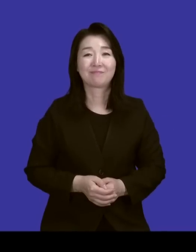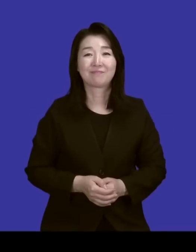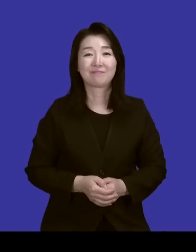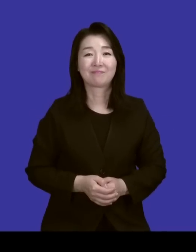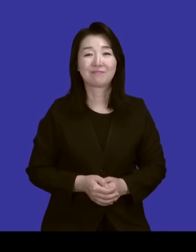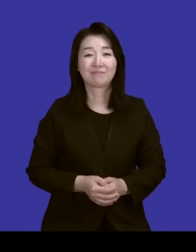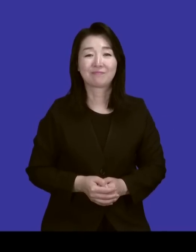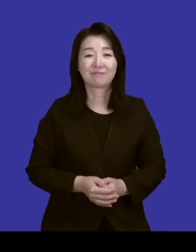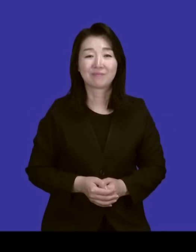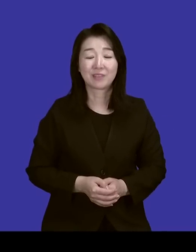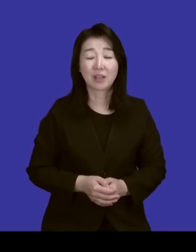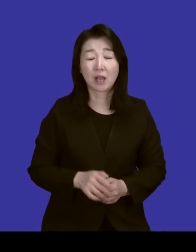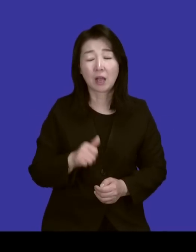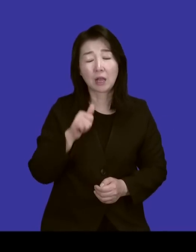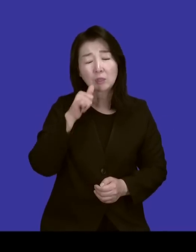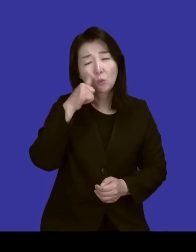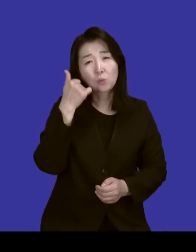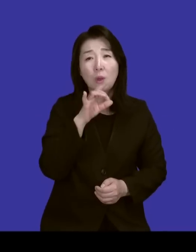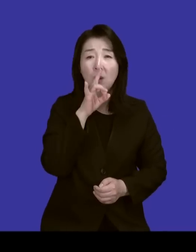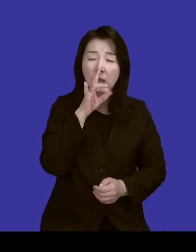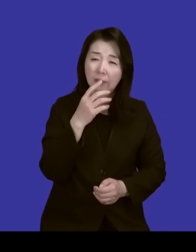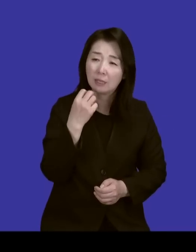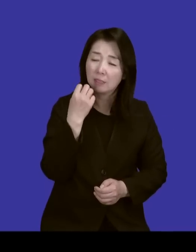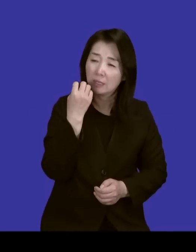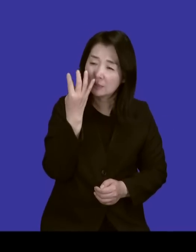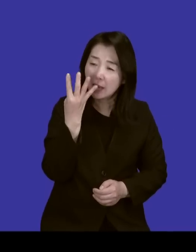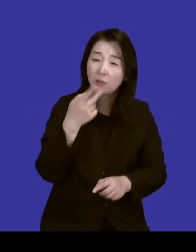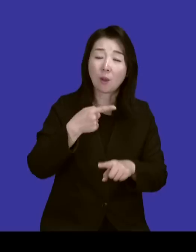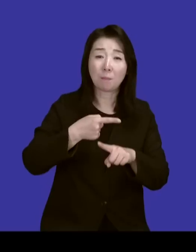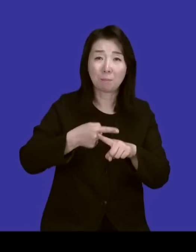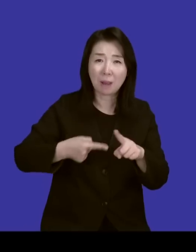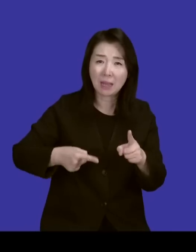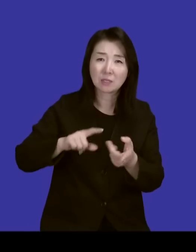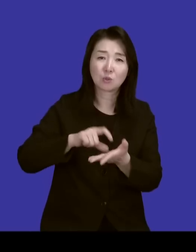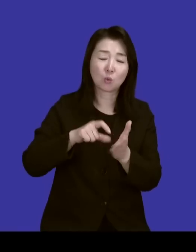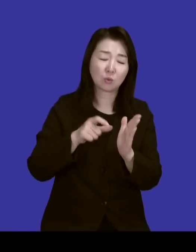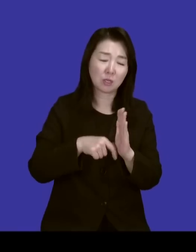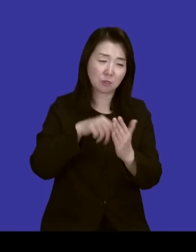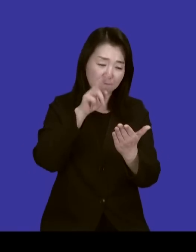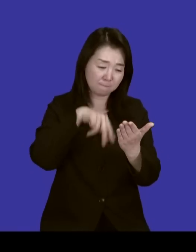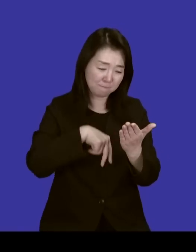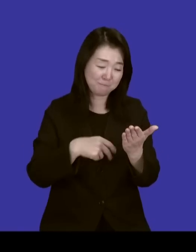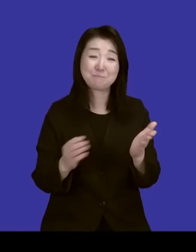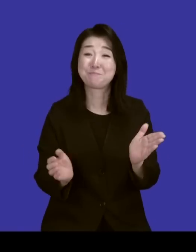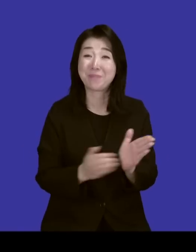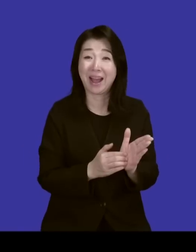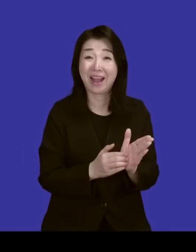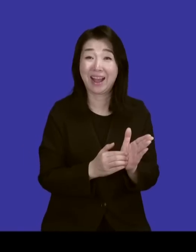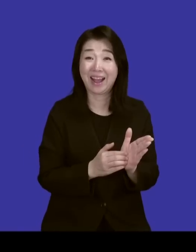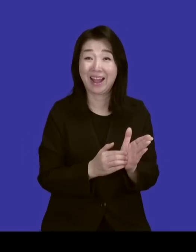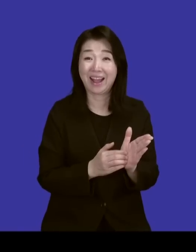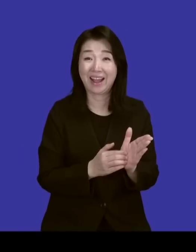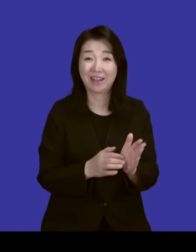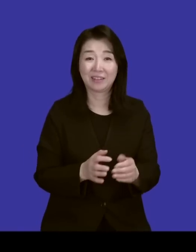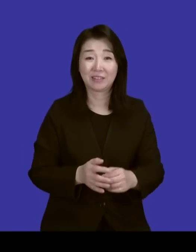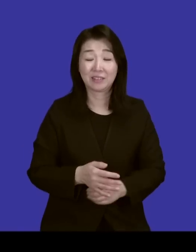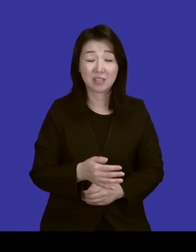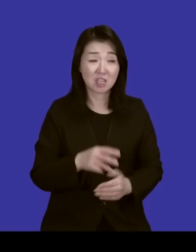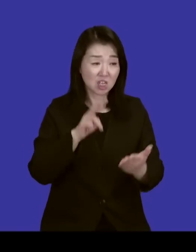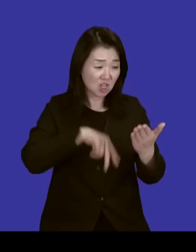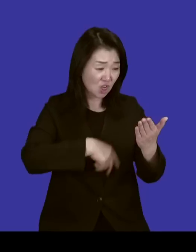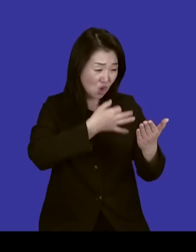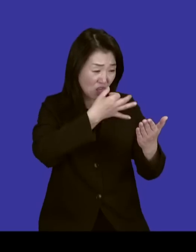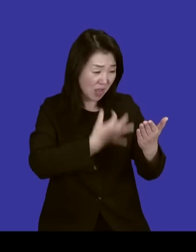한 5개월은 안 됐어요. 4개월 반쯤 돼서 다 읽었어요. 을 근데 그렇게 힘들여 읽었기